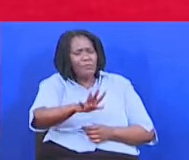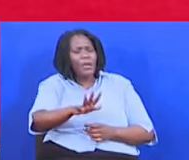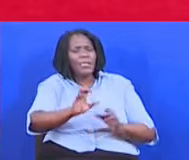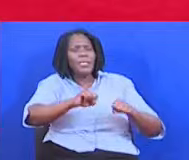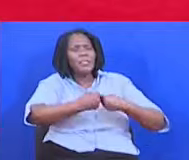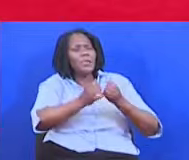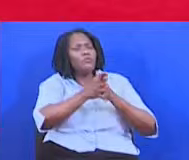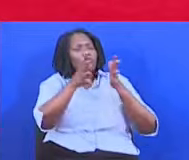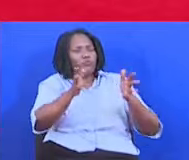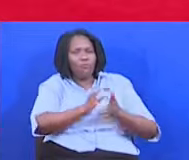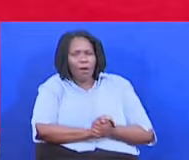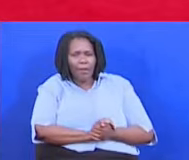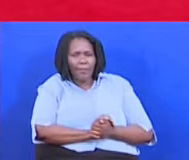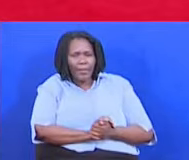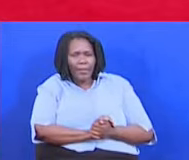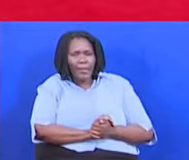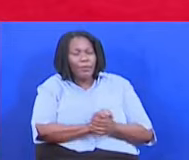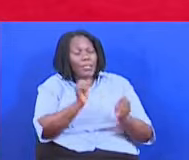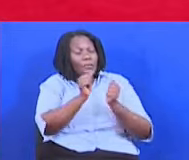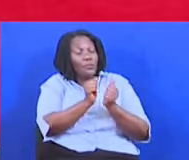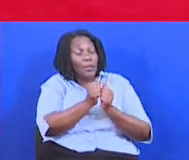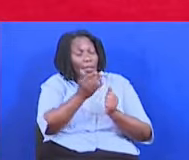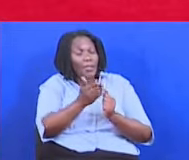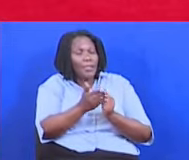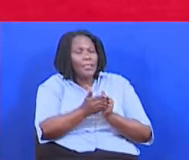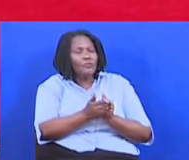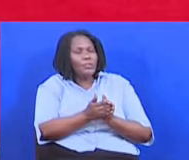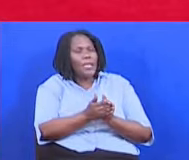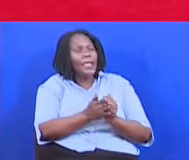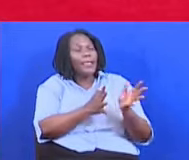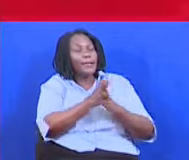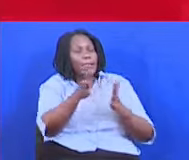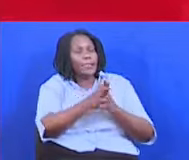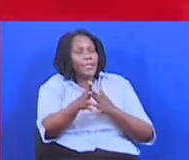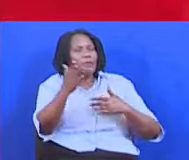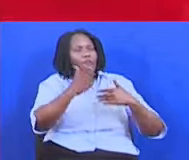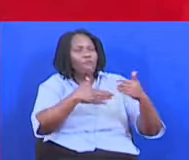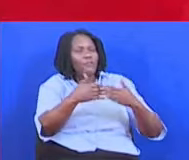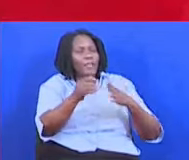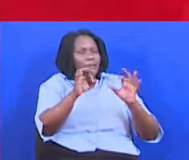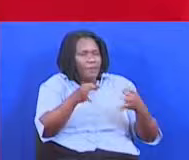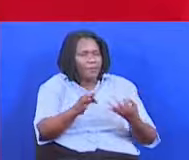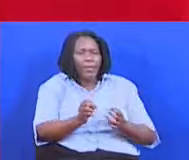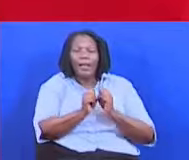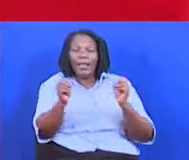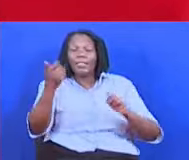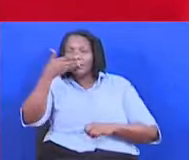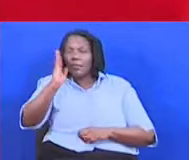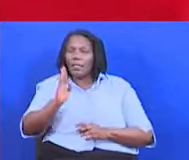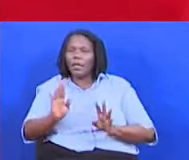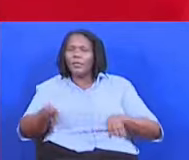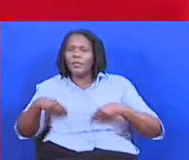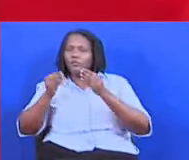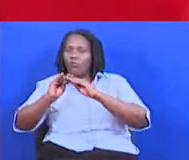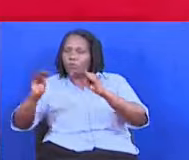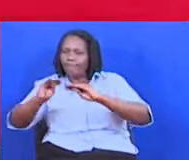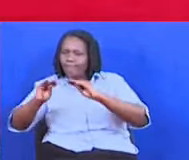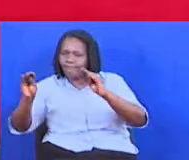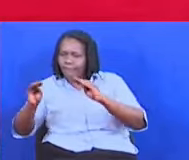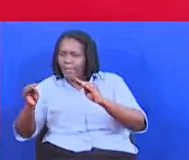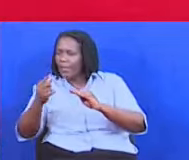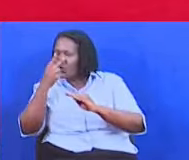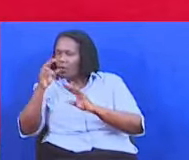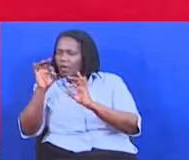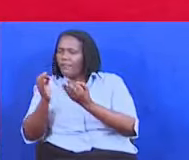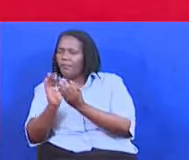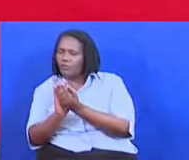Katika hilo ni kwamba tutaainisha nini kifanyike, lakini kubwa tutashirikiana na wananchi wetu katika maeneo mbalimbali, hasa kutoa elimu ya kwanza jinsi gani kuyalinda